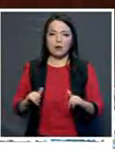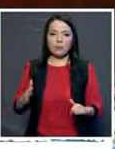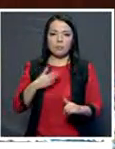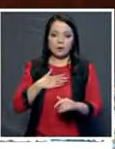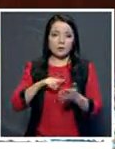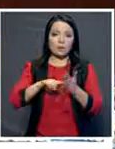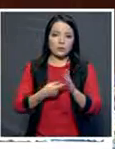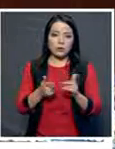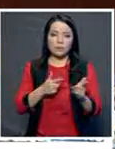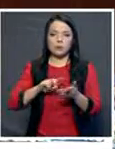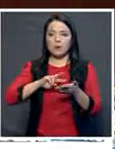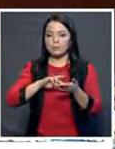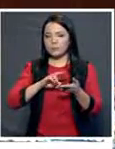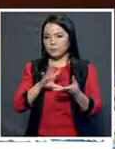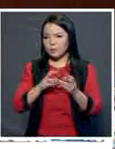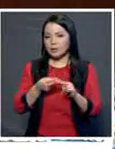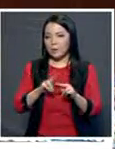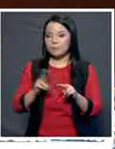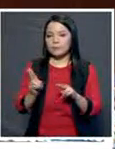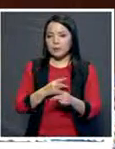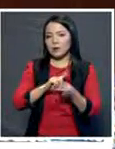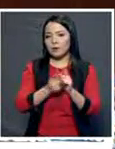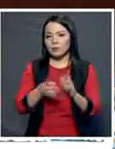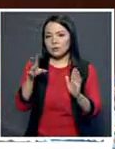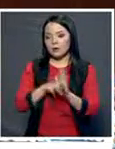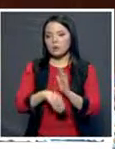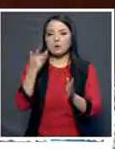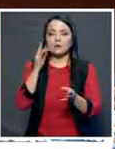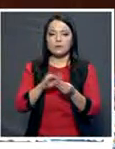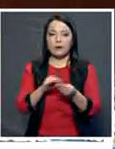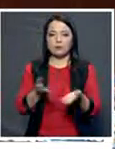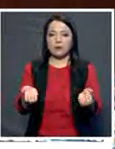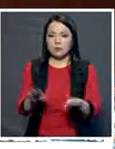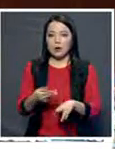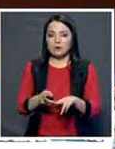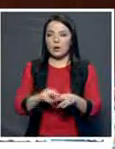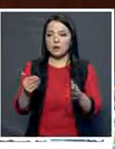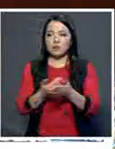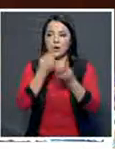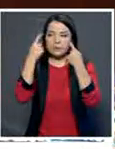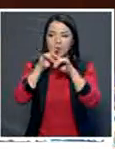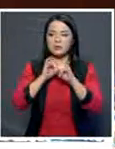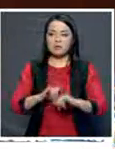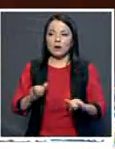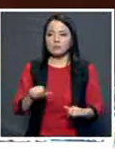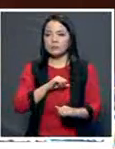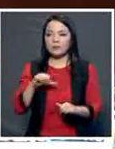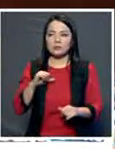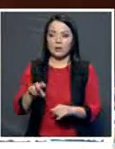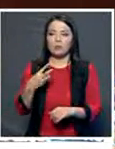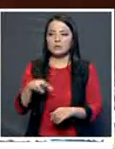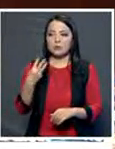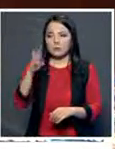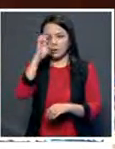Мақсатымыз өзгеріссіз қала бермек. Ол бүкіл әлемнің жаңа технологиялық құрылысқа көшуі жағдайында ең дамыған 30